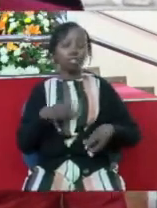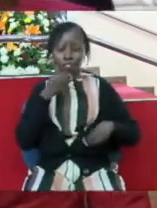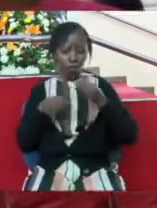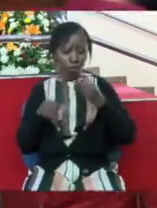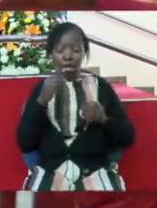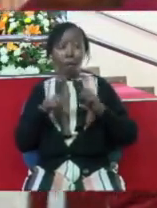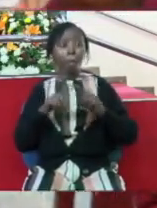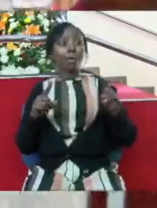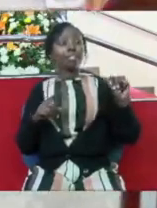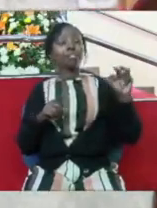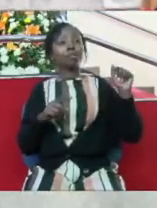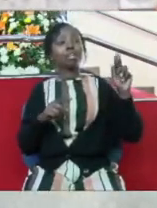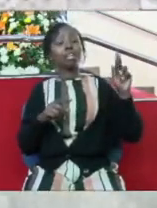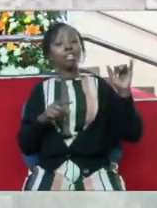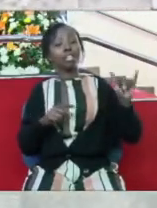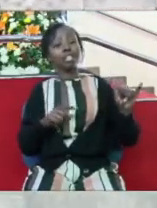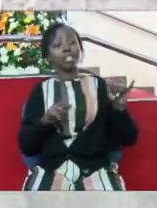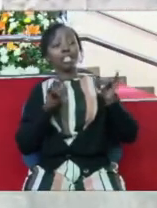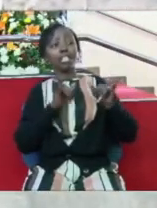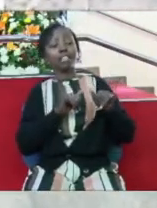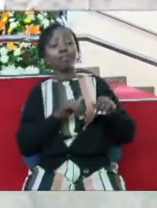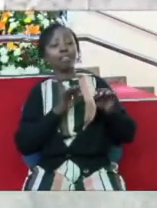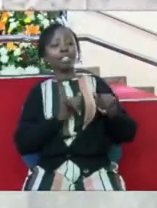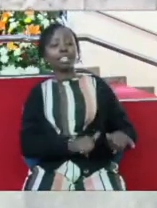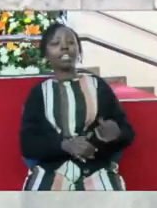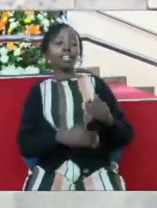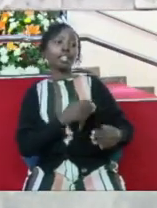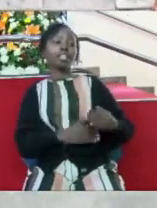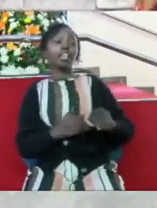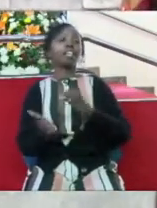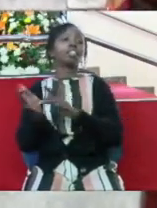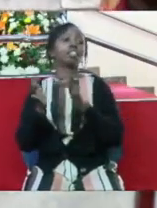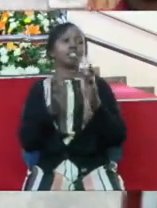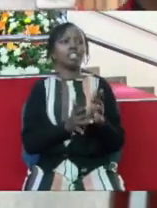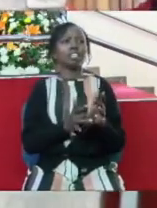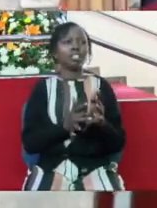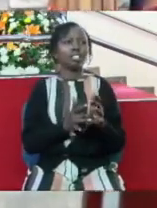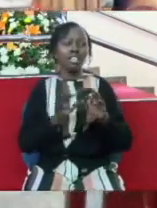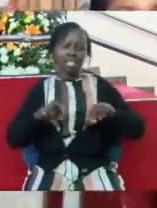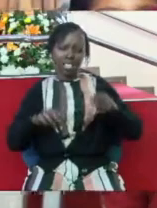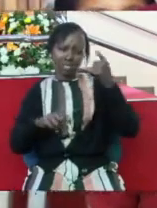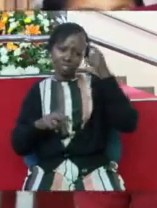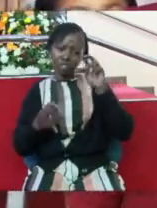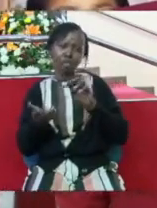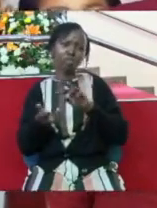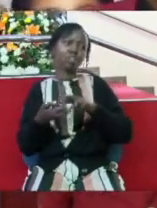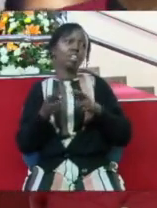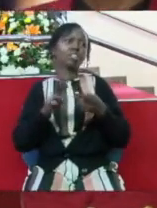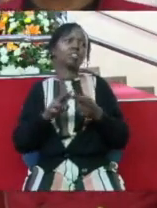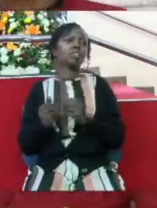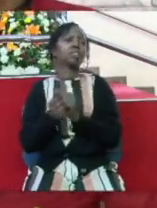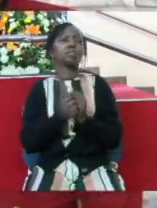sat at the feet of Jesus. Lakini Maria akaketi kwenye miguu ya Kristo. Seeking intimacy. Akitafuta upatanisho na ushirikiano na Mungu. Seeking